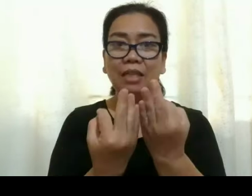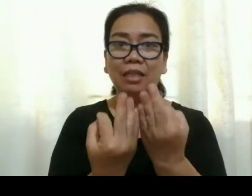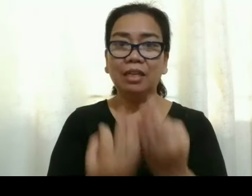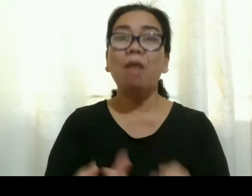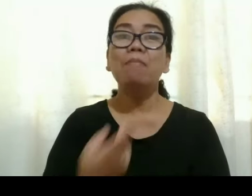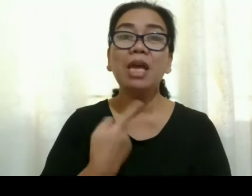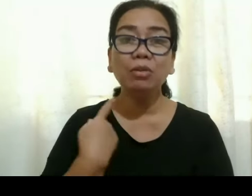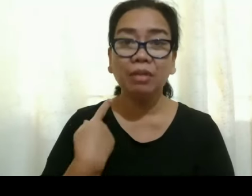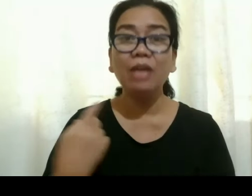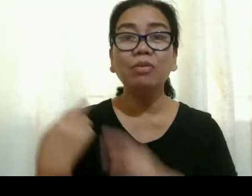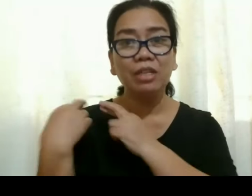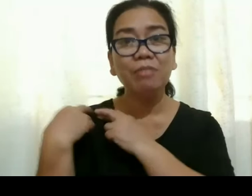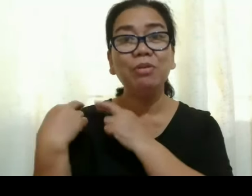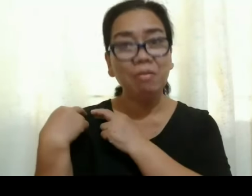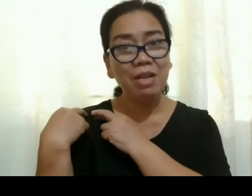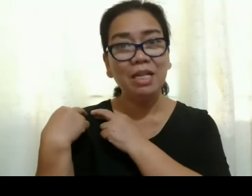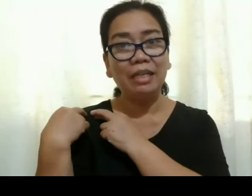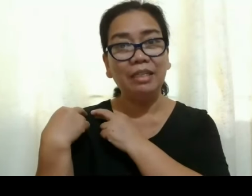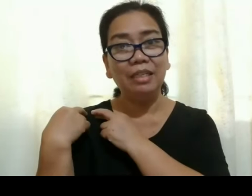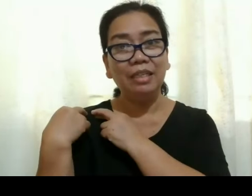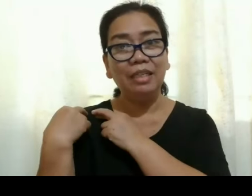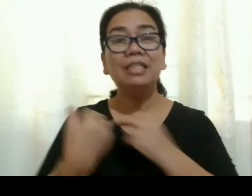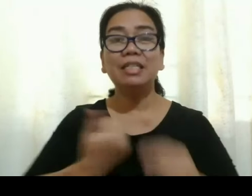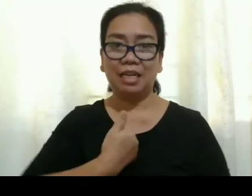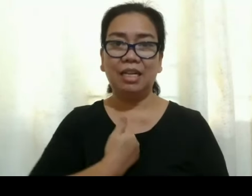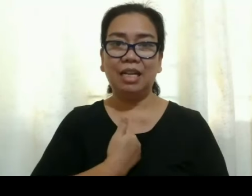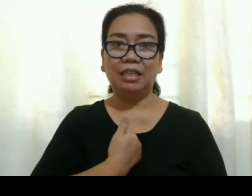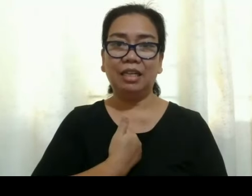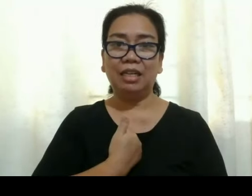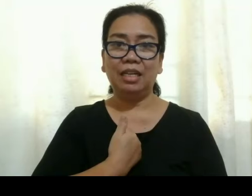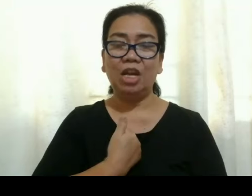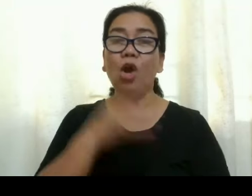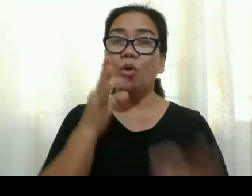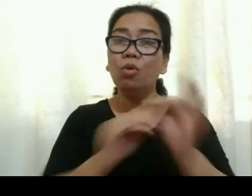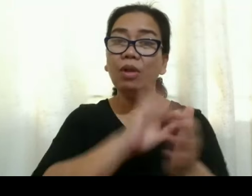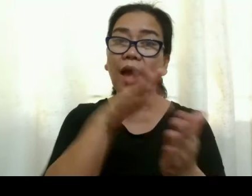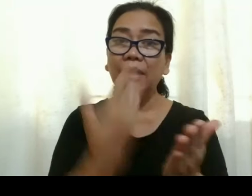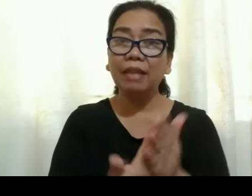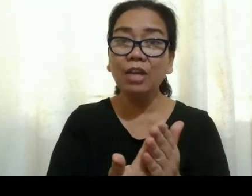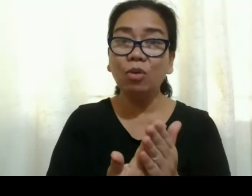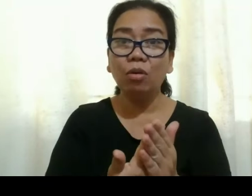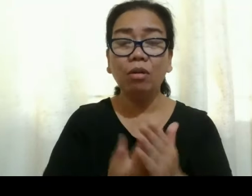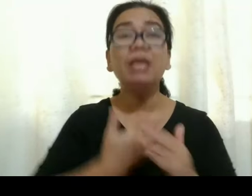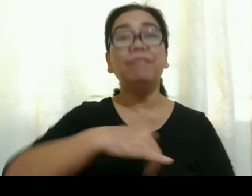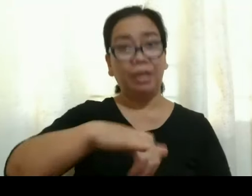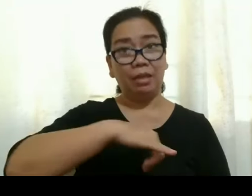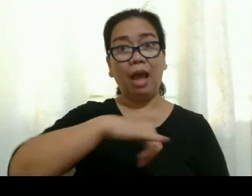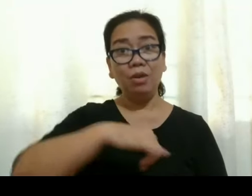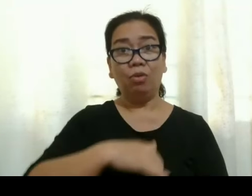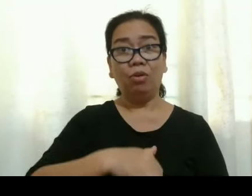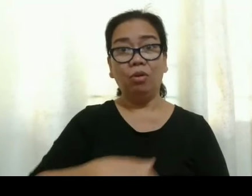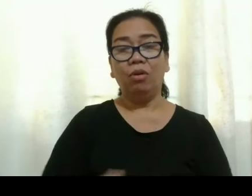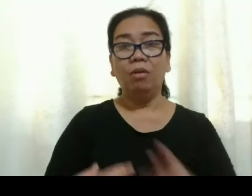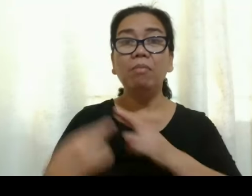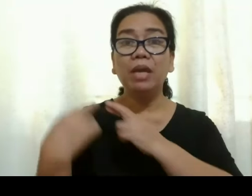pamilya natin. Meron tayong responsibilidad sa sarili natin. Kung lahat tayo, even